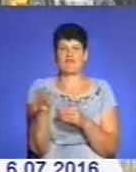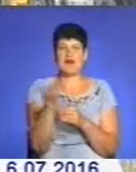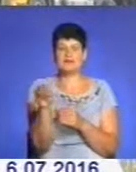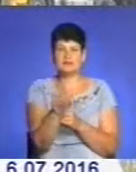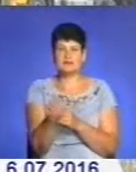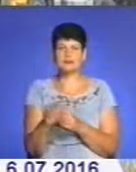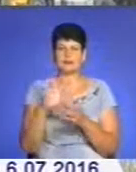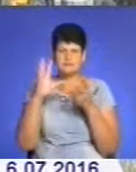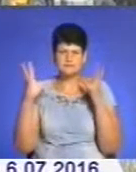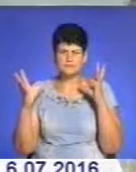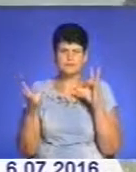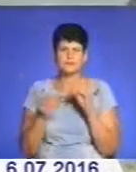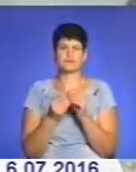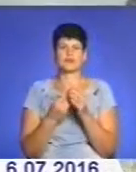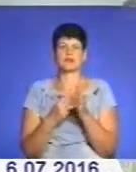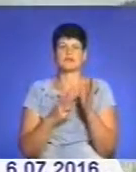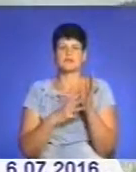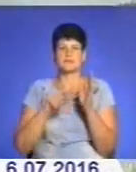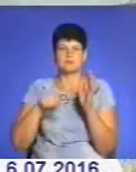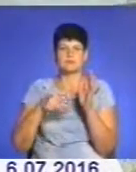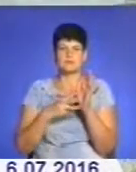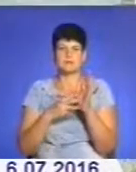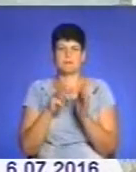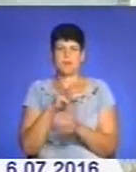3,8 мільйона доларів.